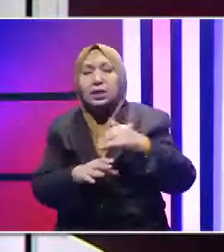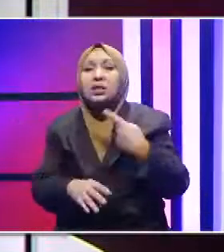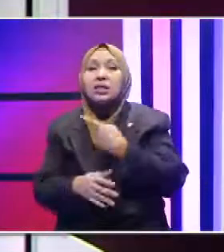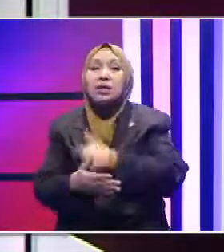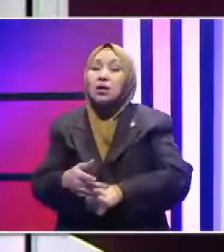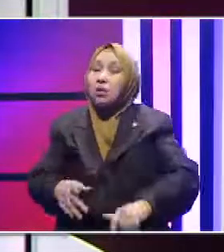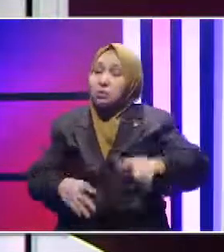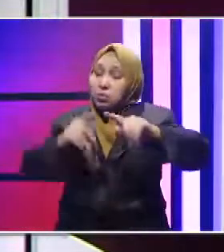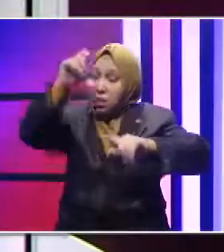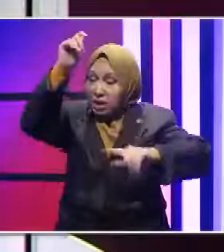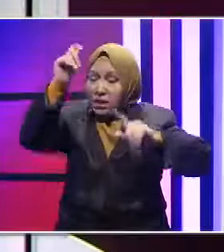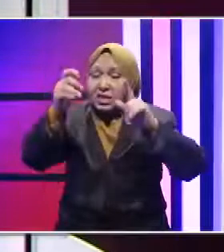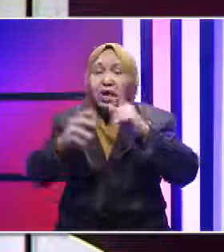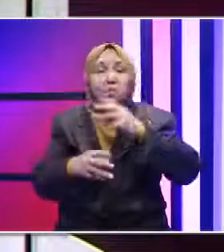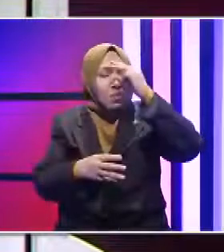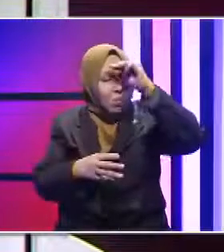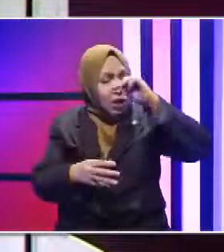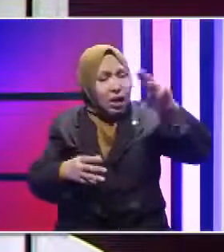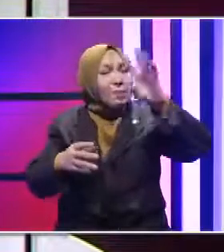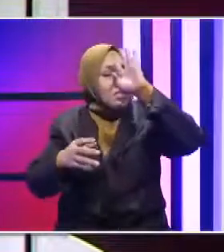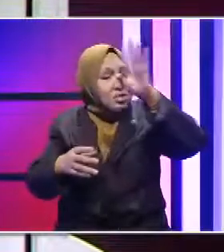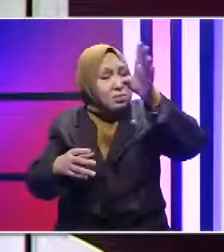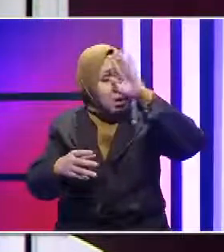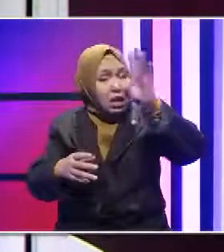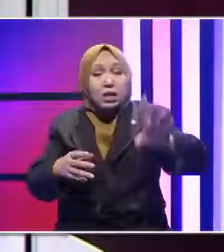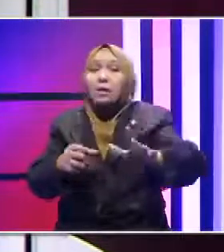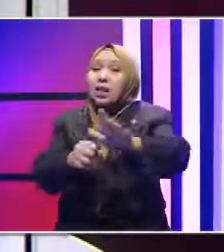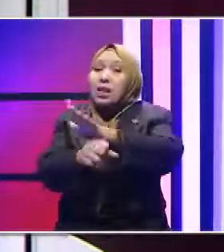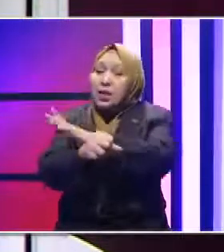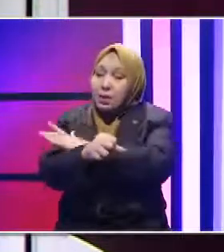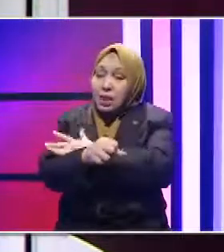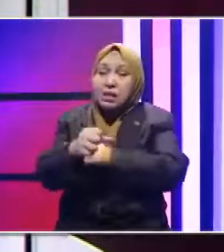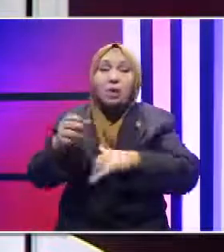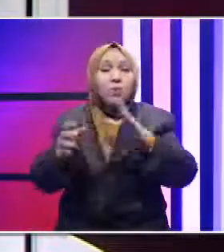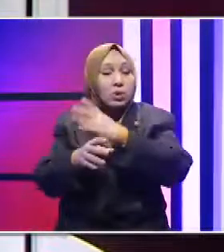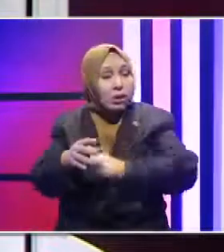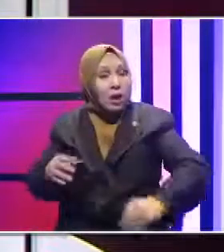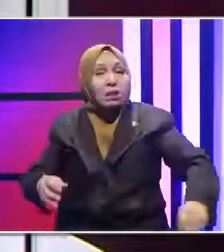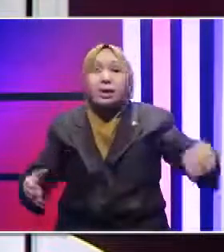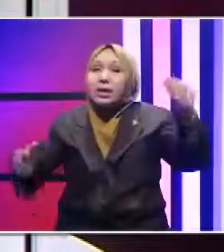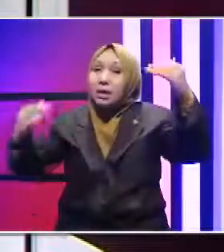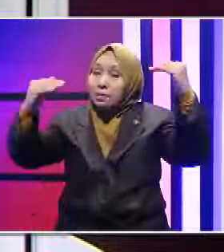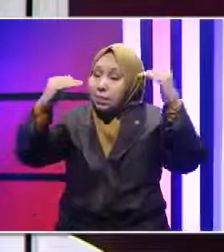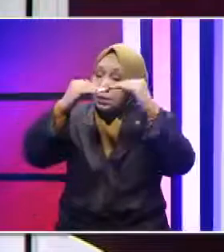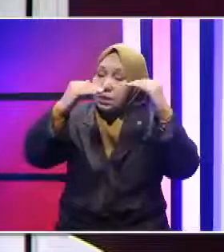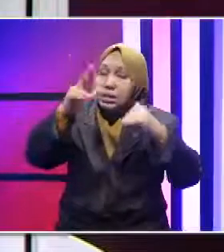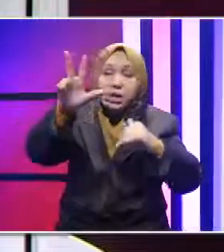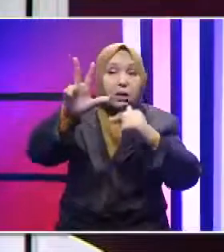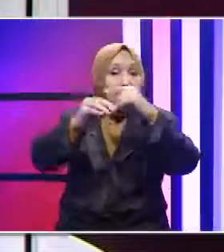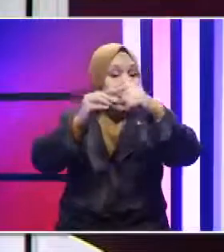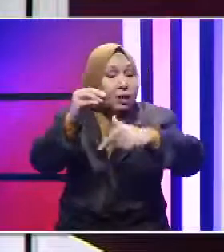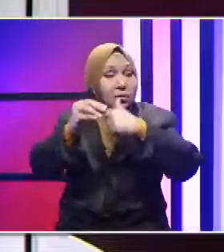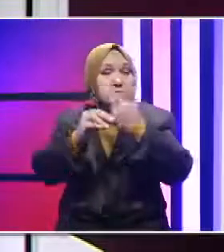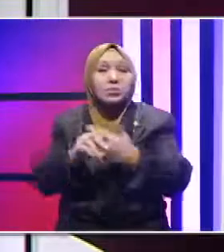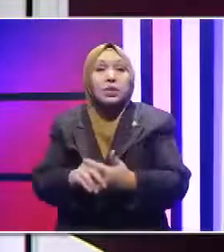Tuhan inilah yang mulia yang menciptakan kamu, menyempurnakan kamu dan juga menyeimbangkan kamu. Tiga perkara. Tiga